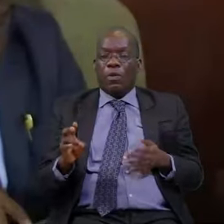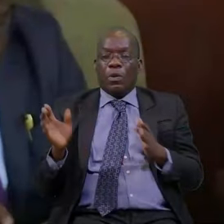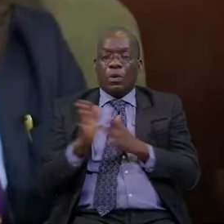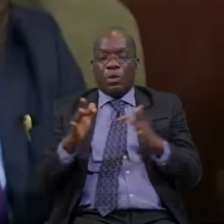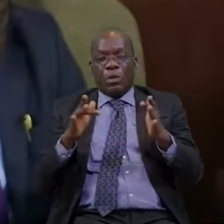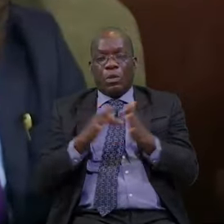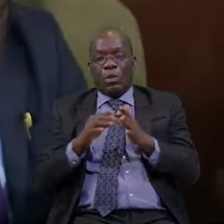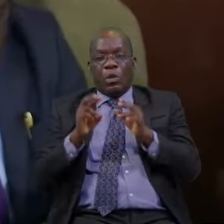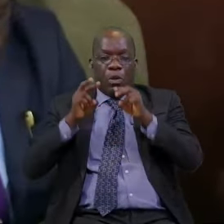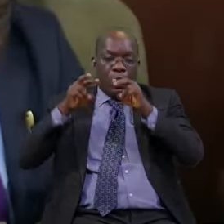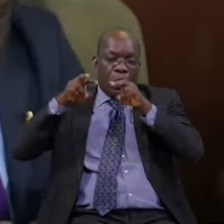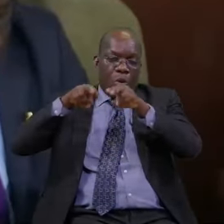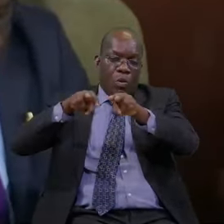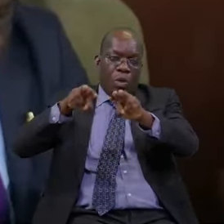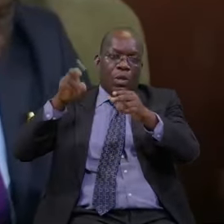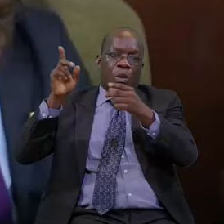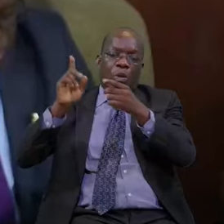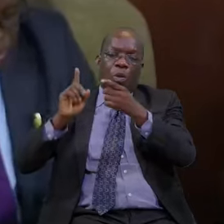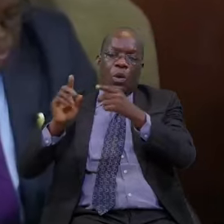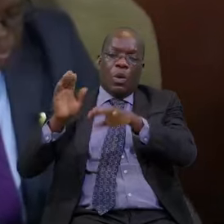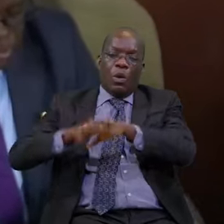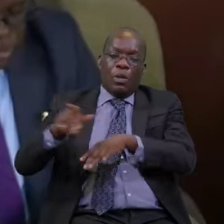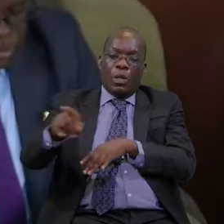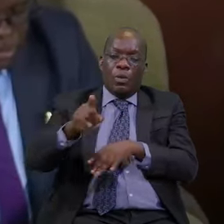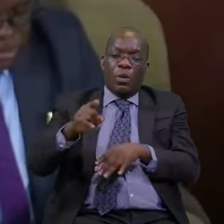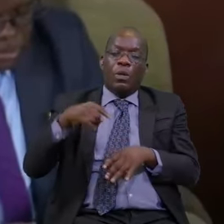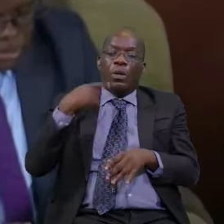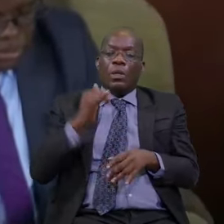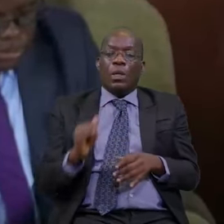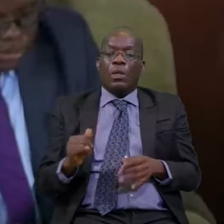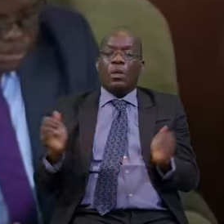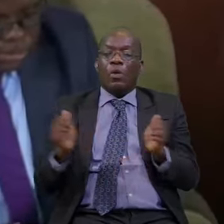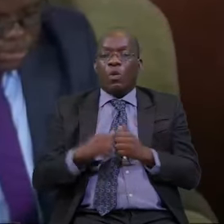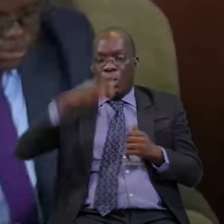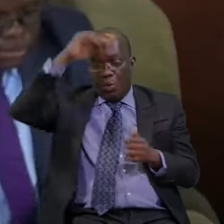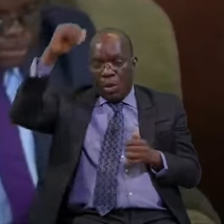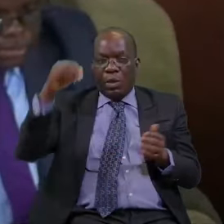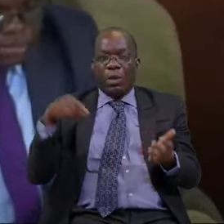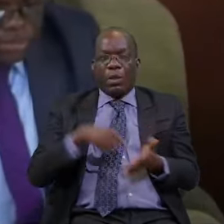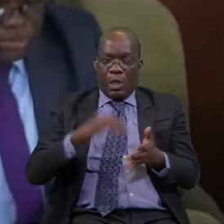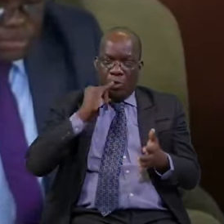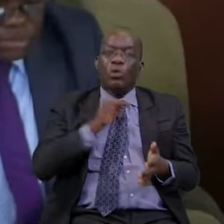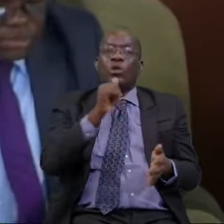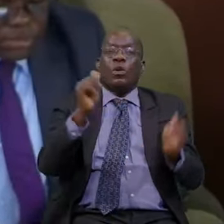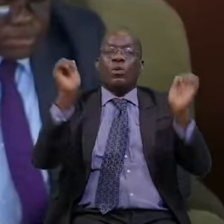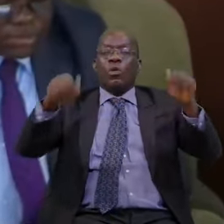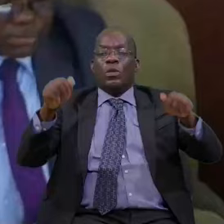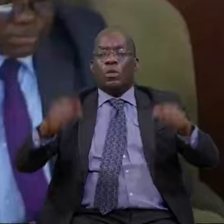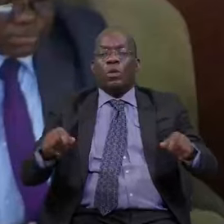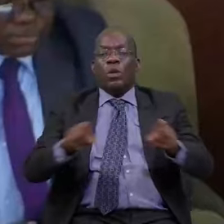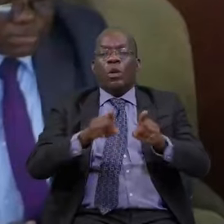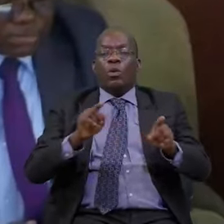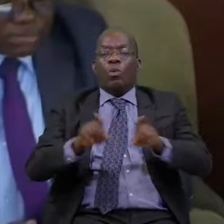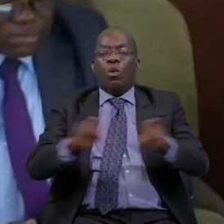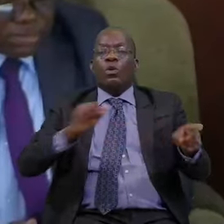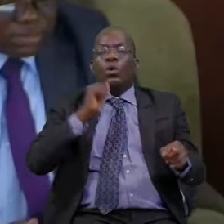Jésus les regarda et dit, cela est impossible aux hommes, mais non à